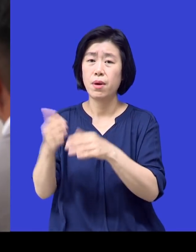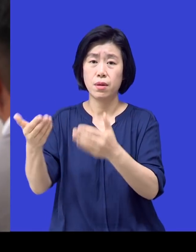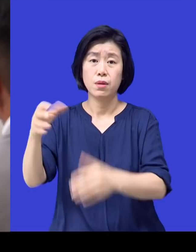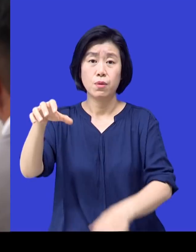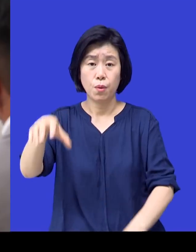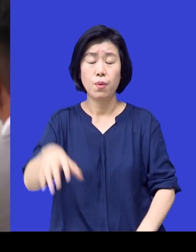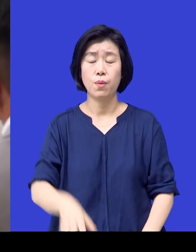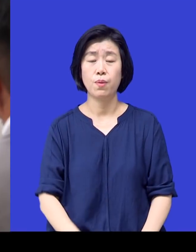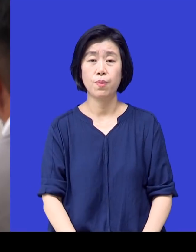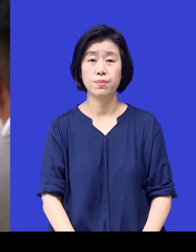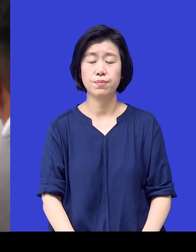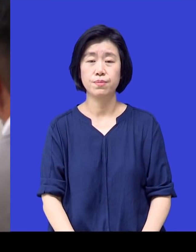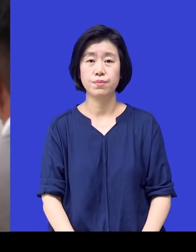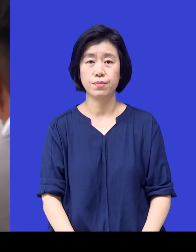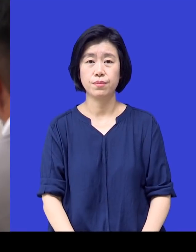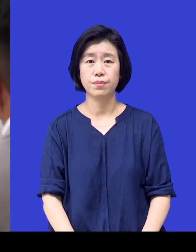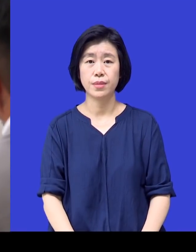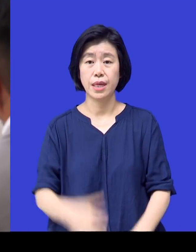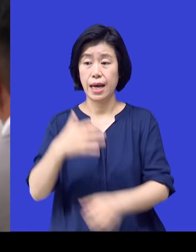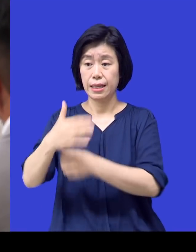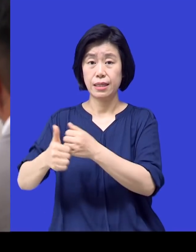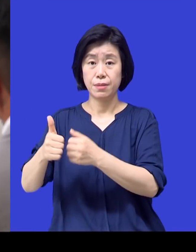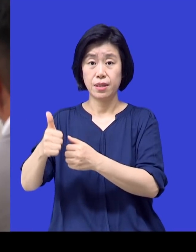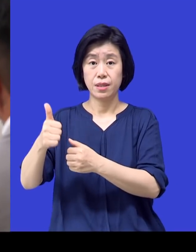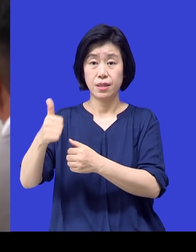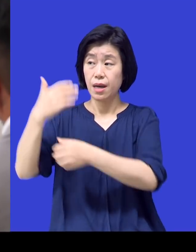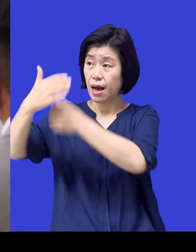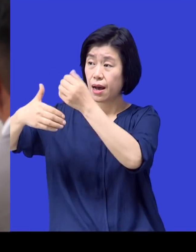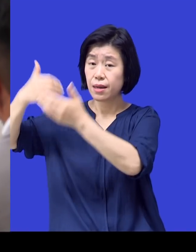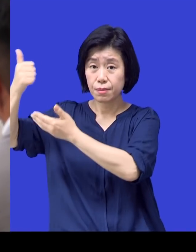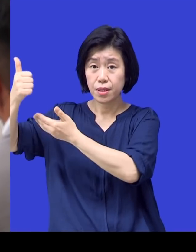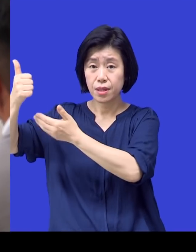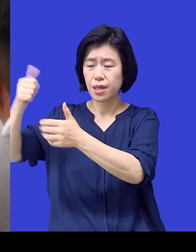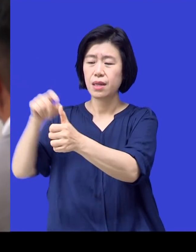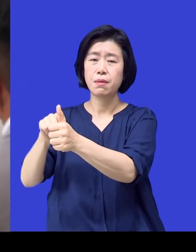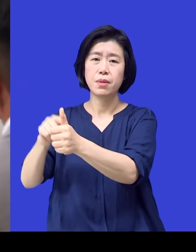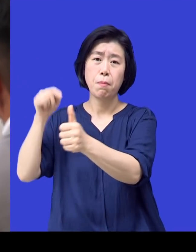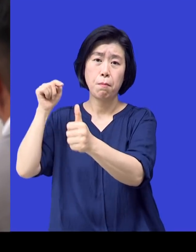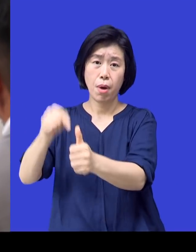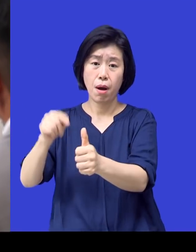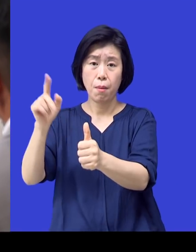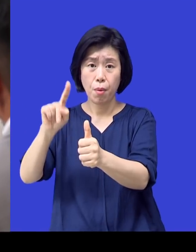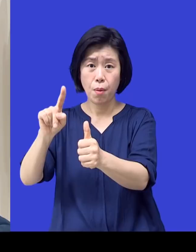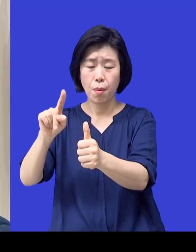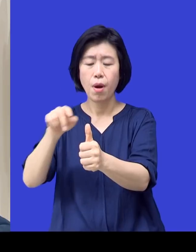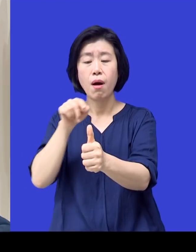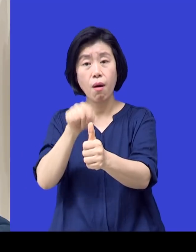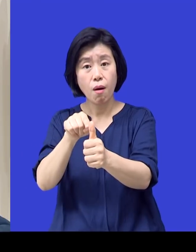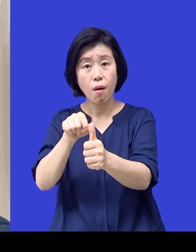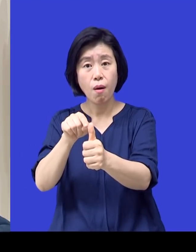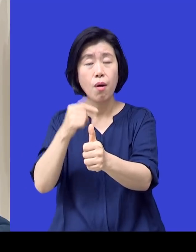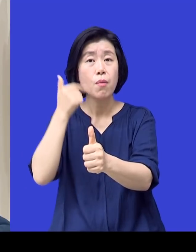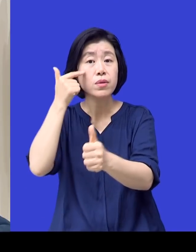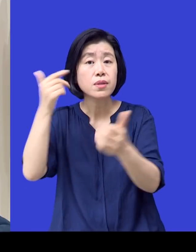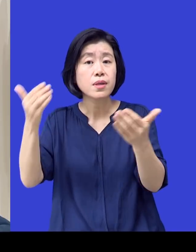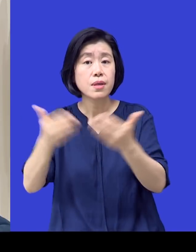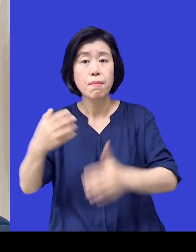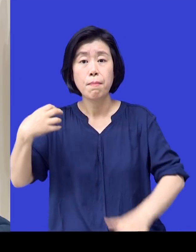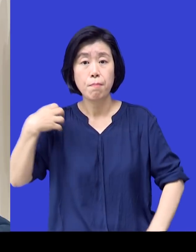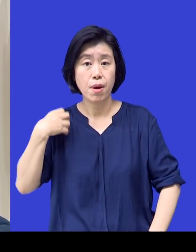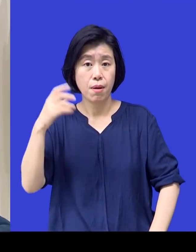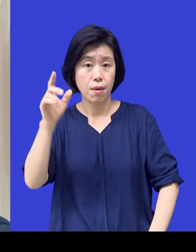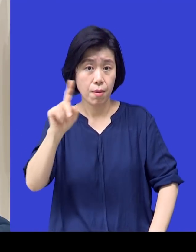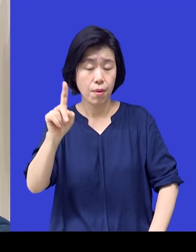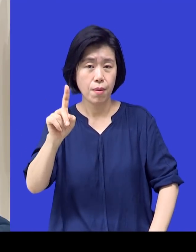특별한 부르심이 있어서 너가 진짜 과부와 어린이들을 위해 그곳에서 사역하라고. 네. 근데 컴패션을 알게